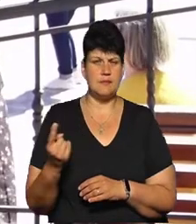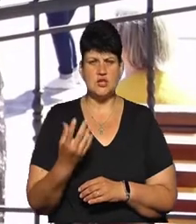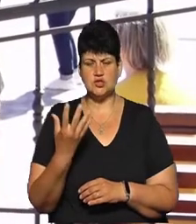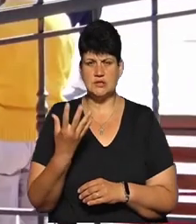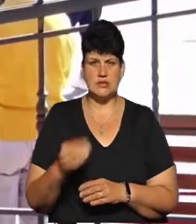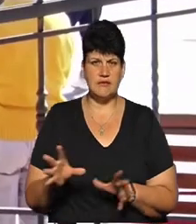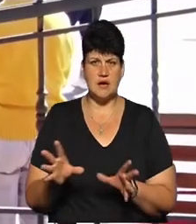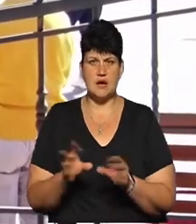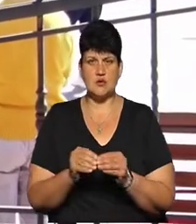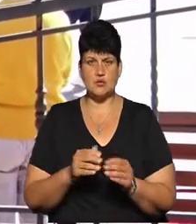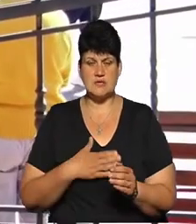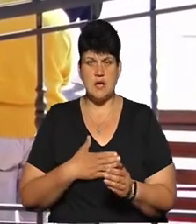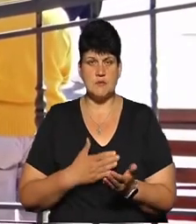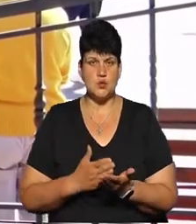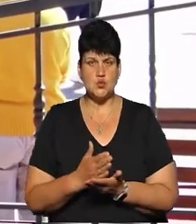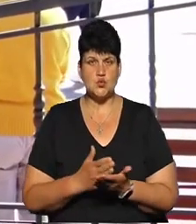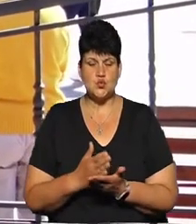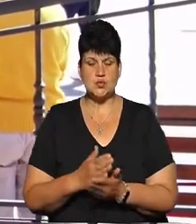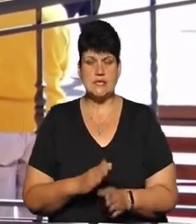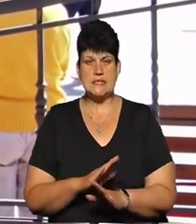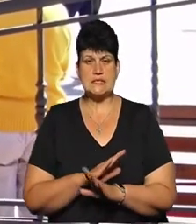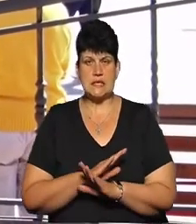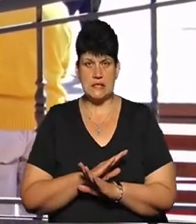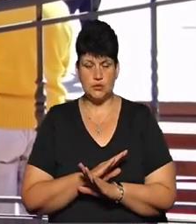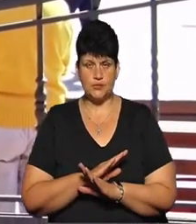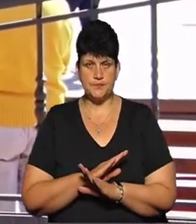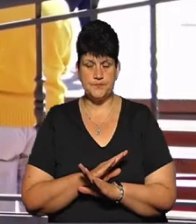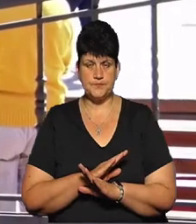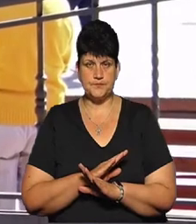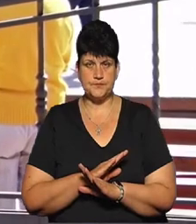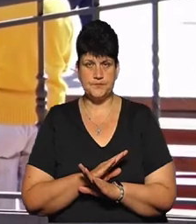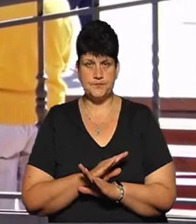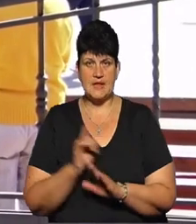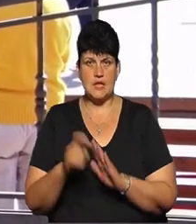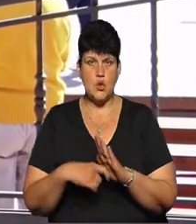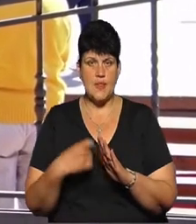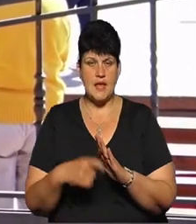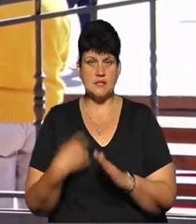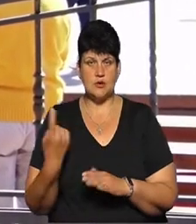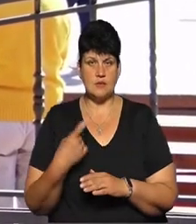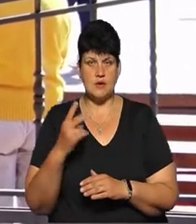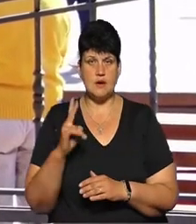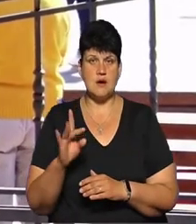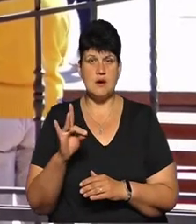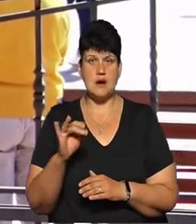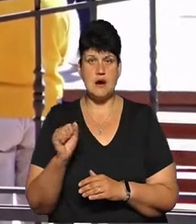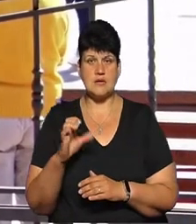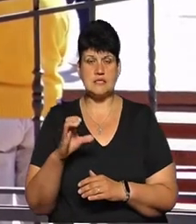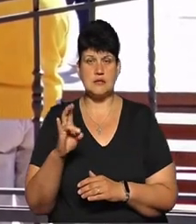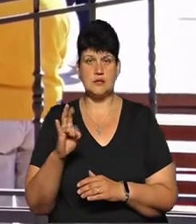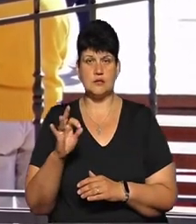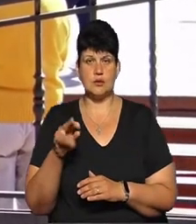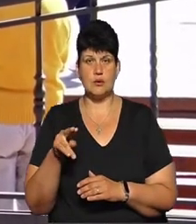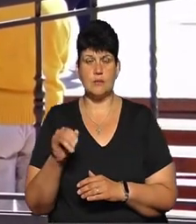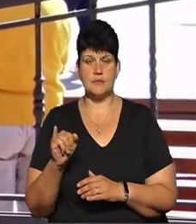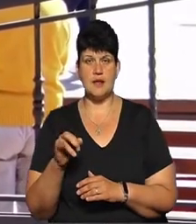нами служить. Загинув він, є Донецька область, Краснопілля, на 8